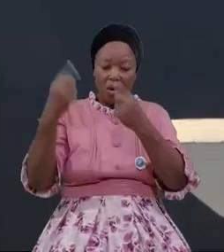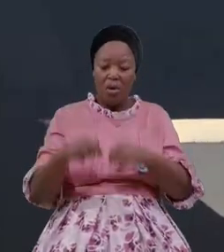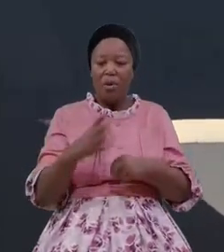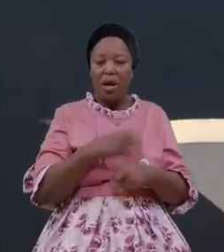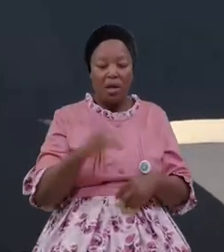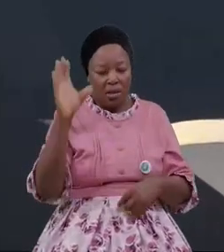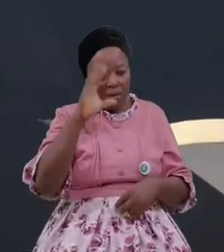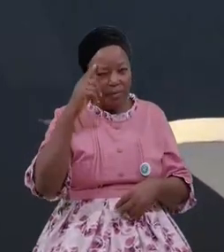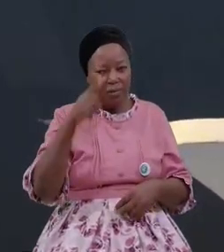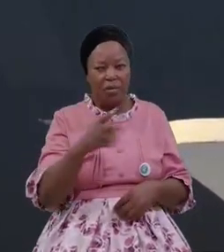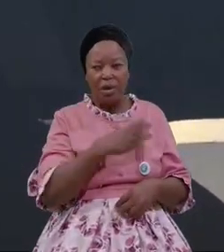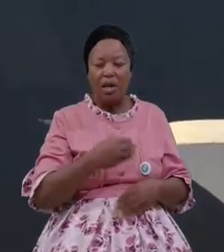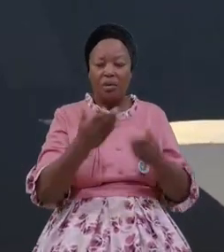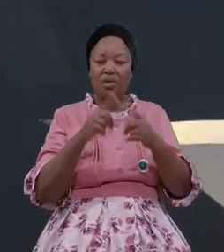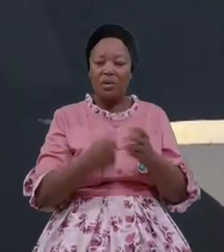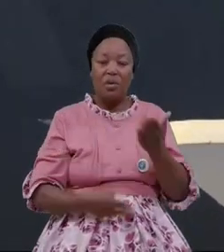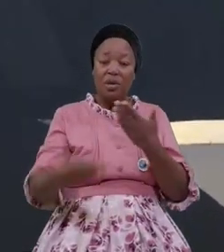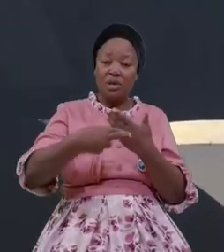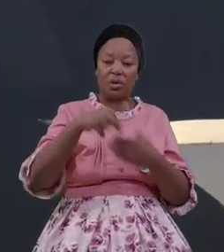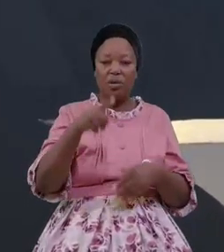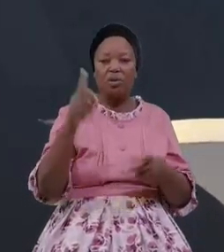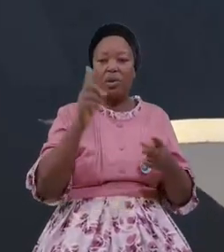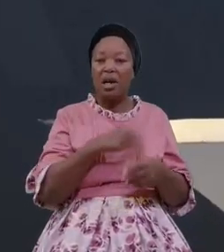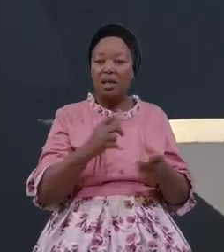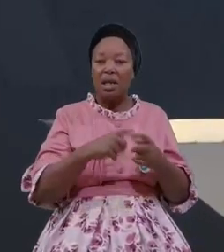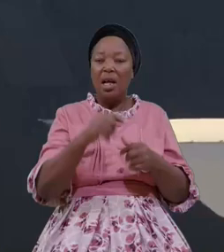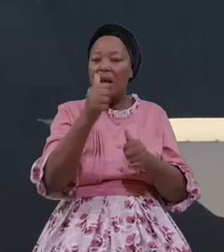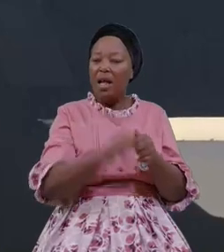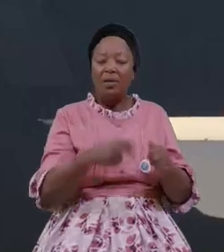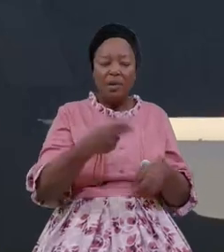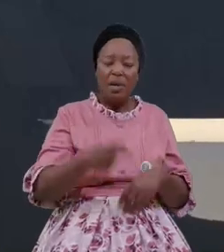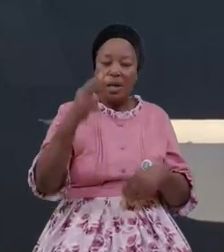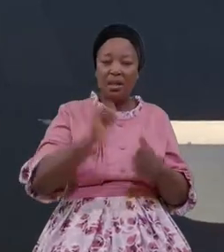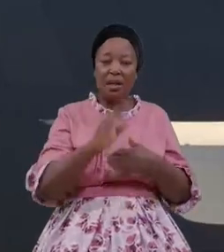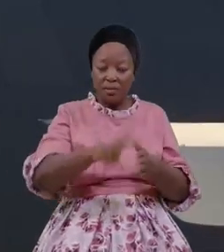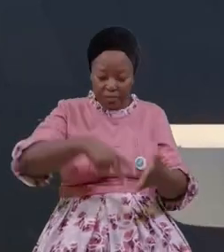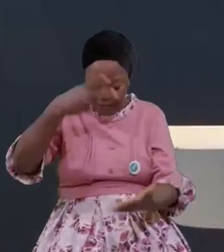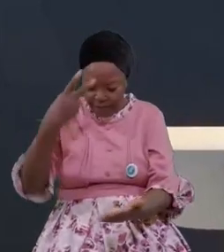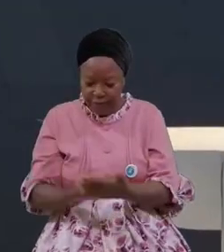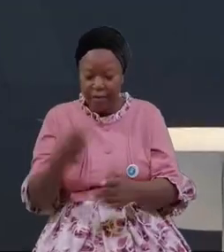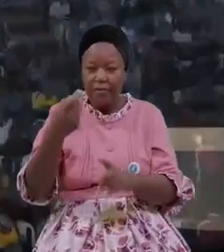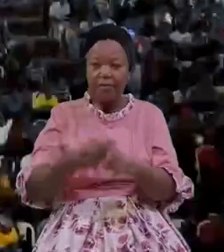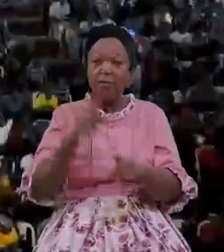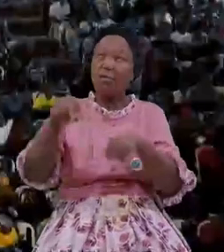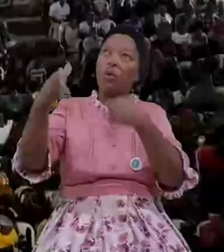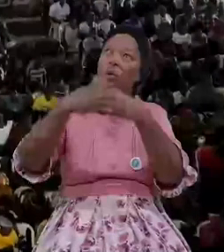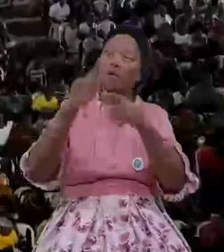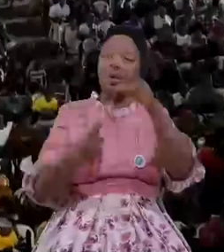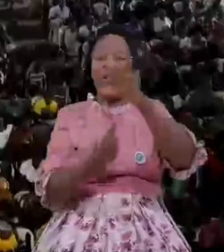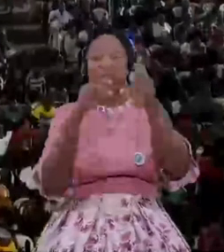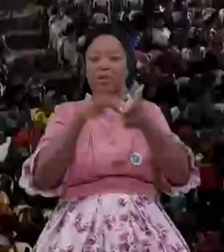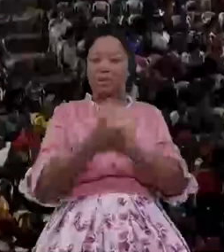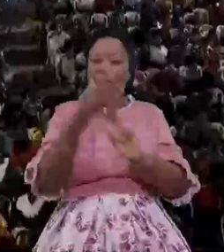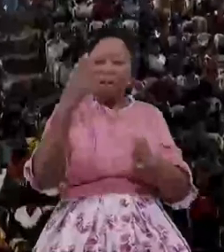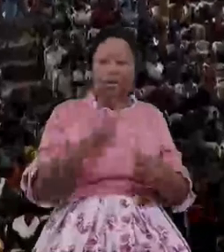et il veut vous restaurer quelle que soit la hauteur dont vous